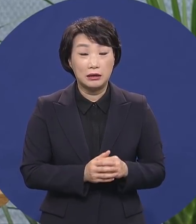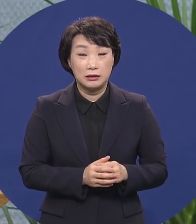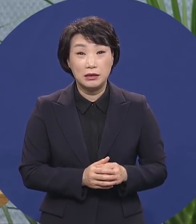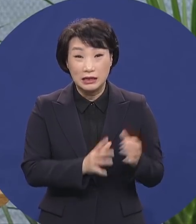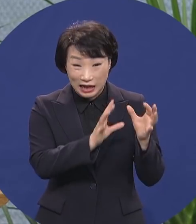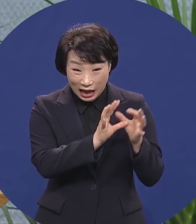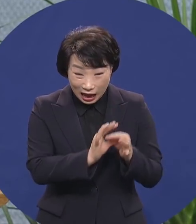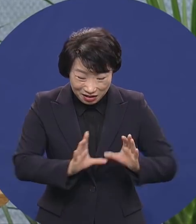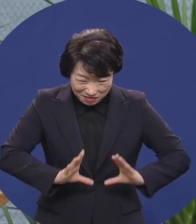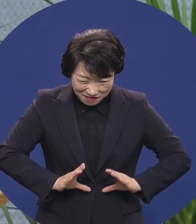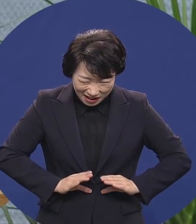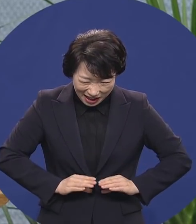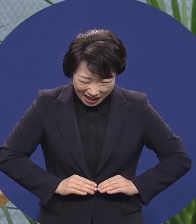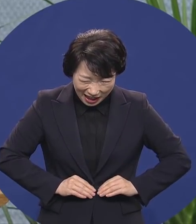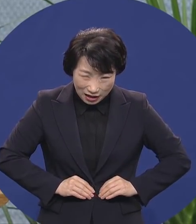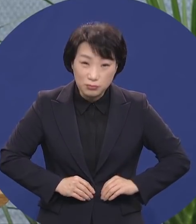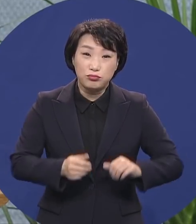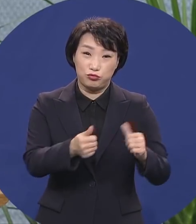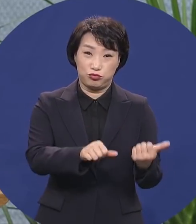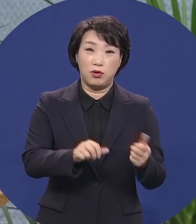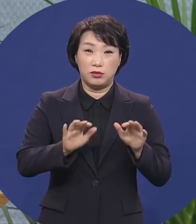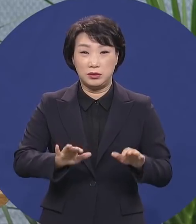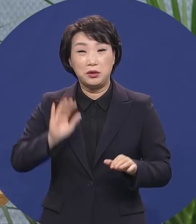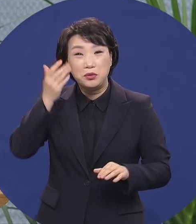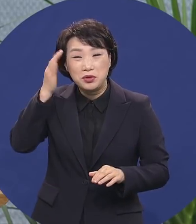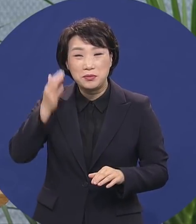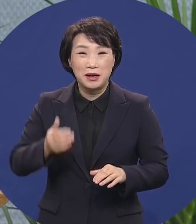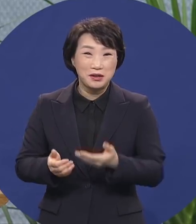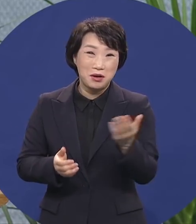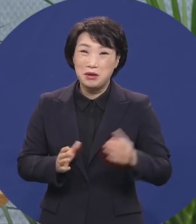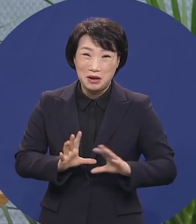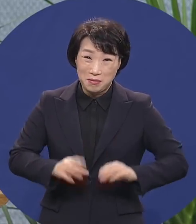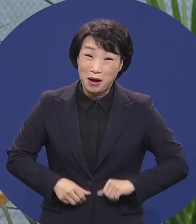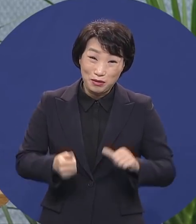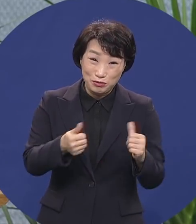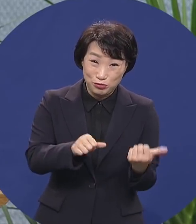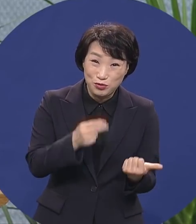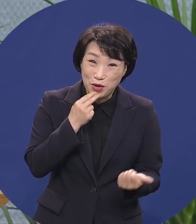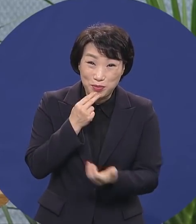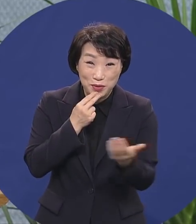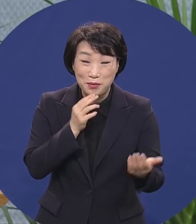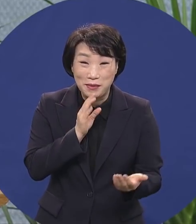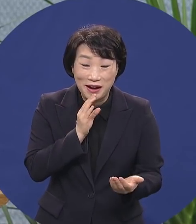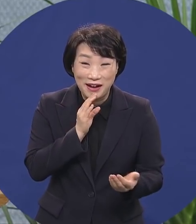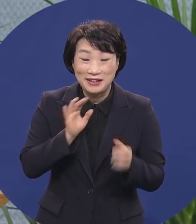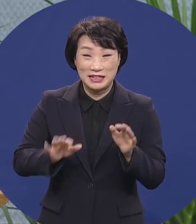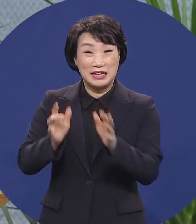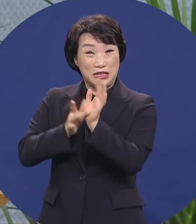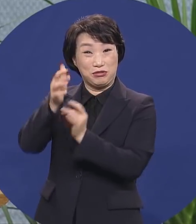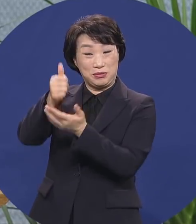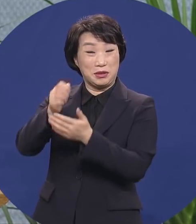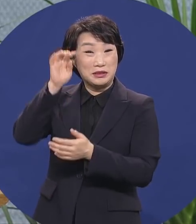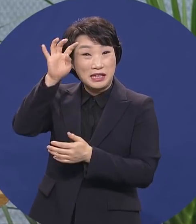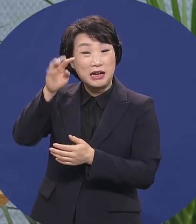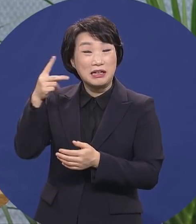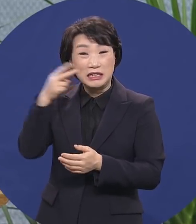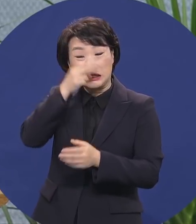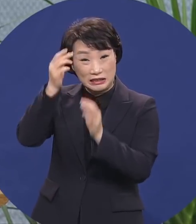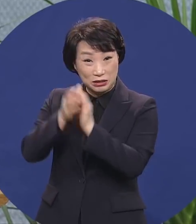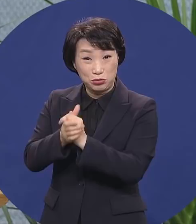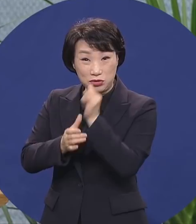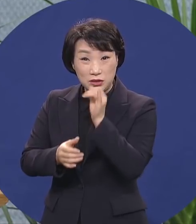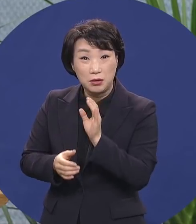계속 고프면 죽죠. 지금은 죽을 정도는 아니요. 스님도 40일을 줄이고